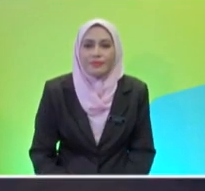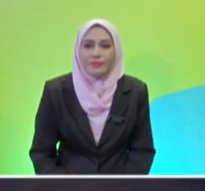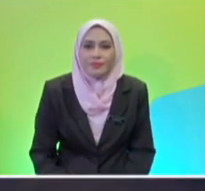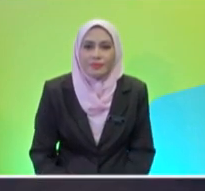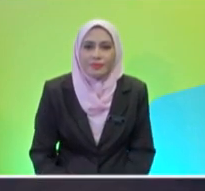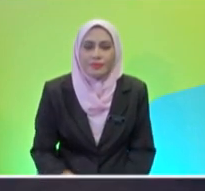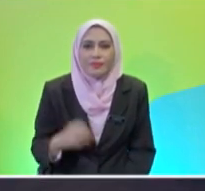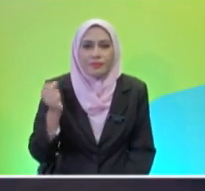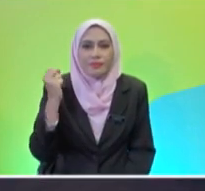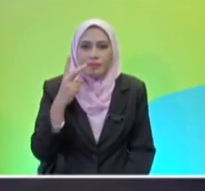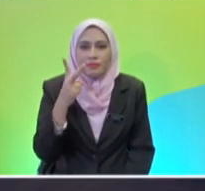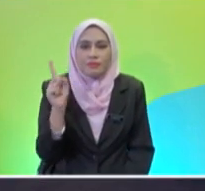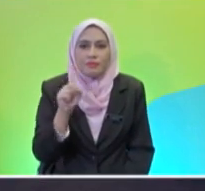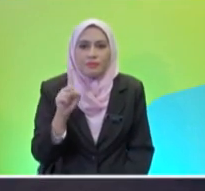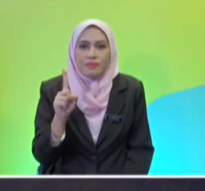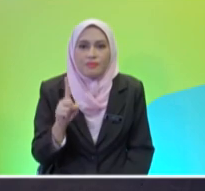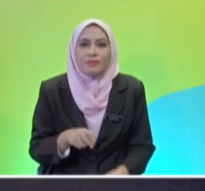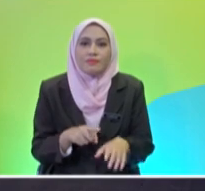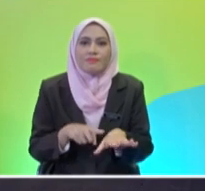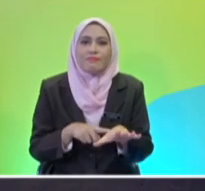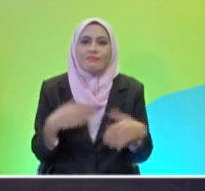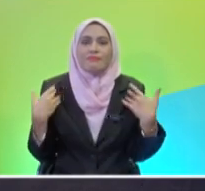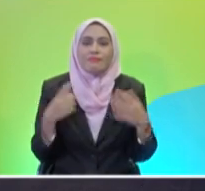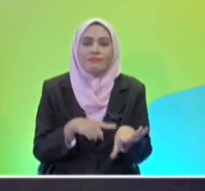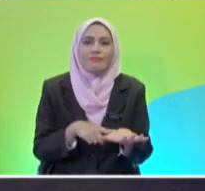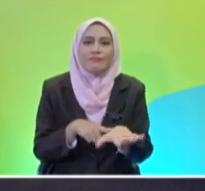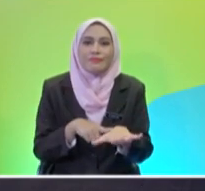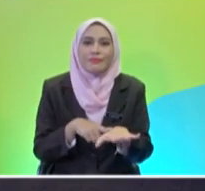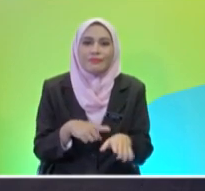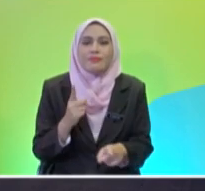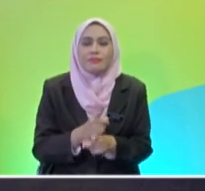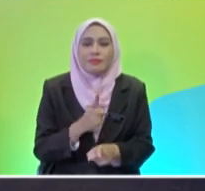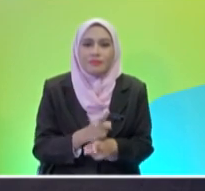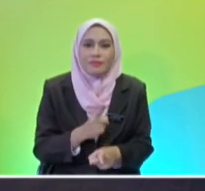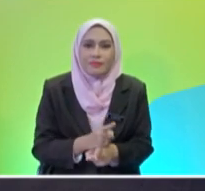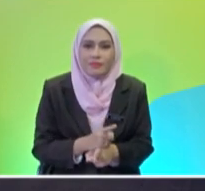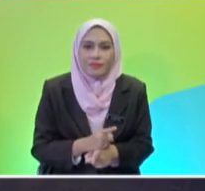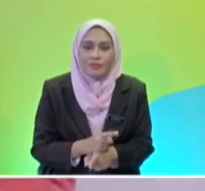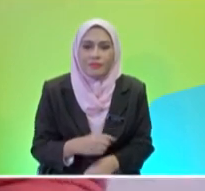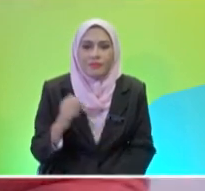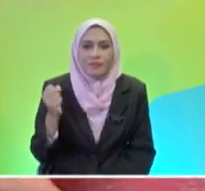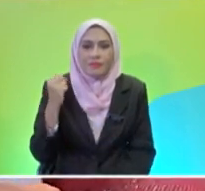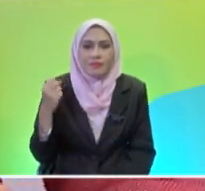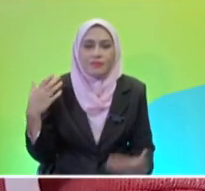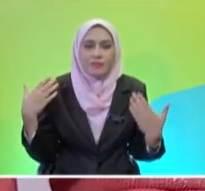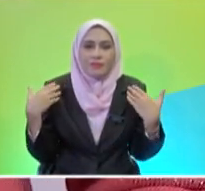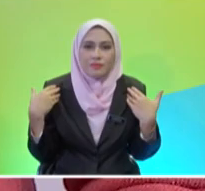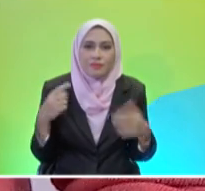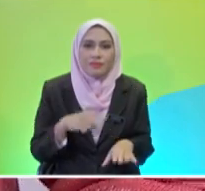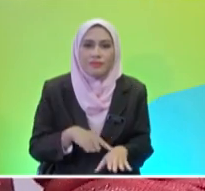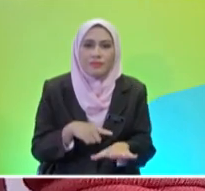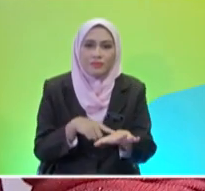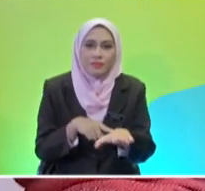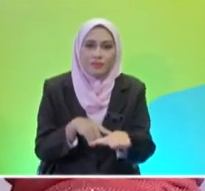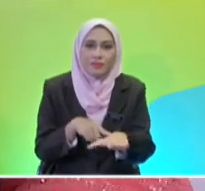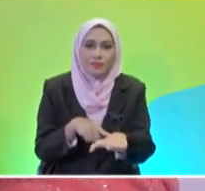nampak kat mana? Dekat daun. Dekat daun, betul. Sebab dia memang sentiasa melekat dekat daun. Nanti cikgu